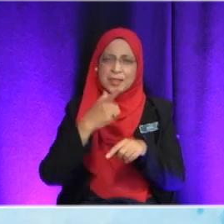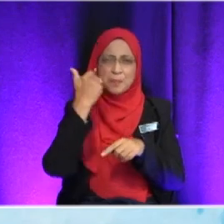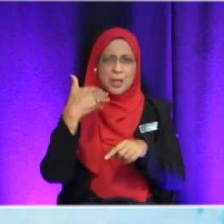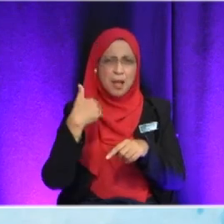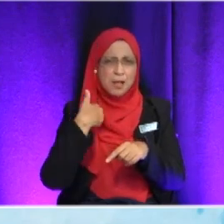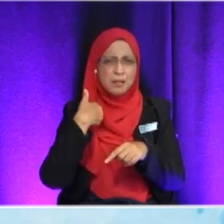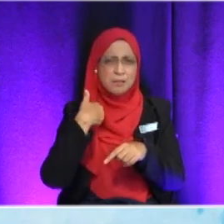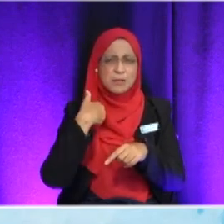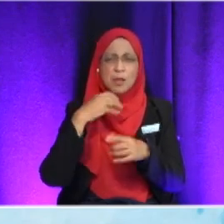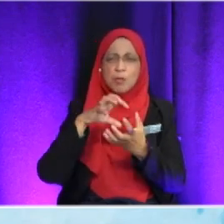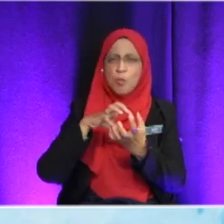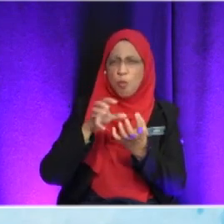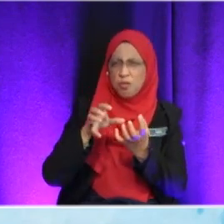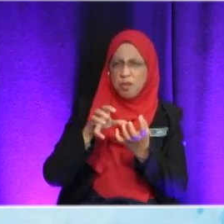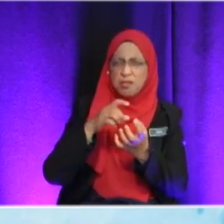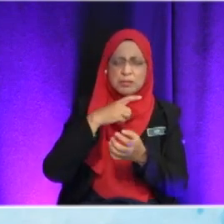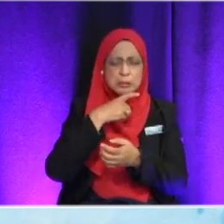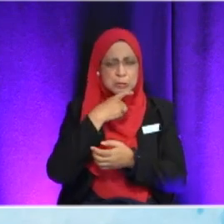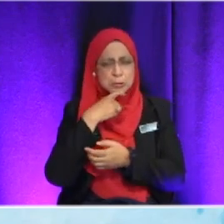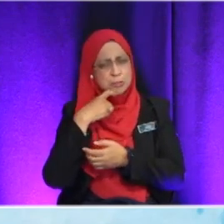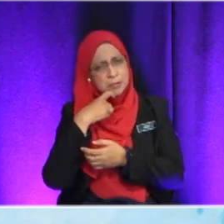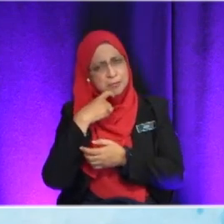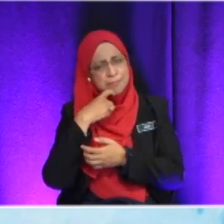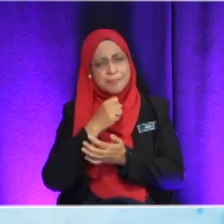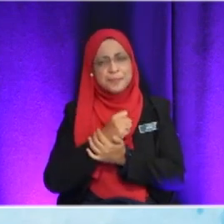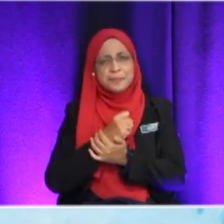layu ataupun kering dah kering